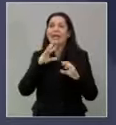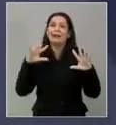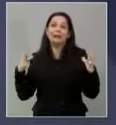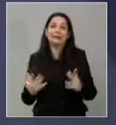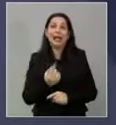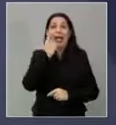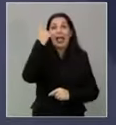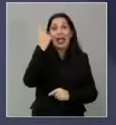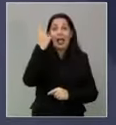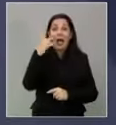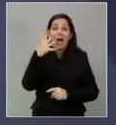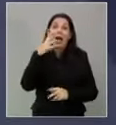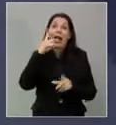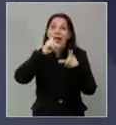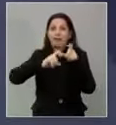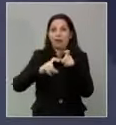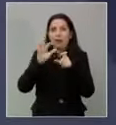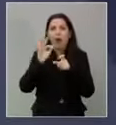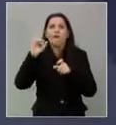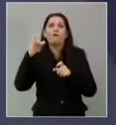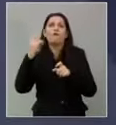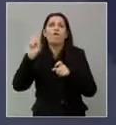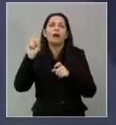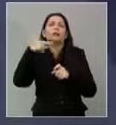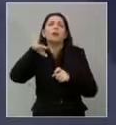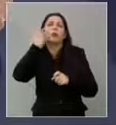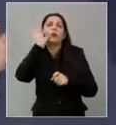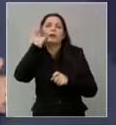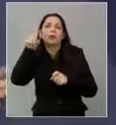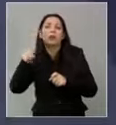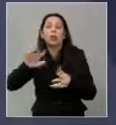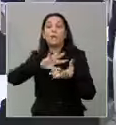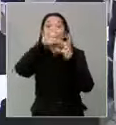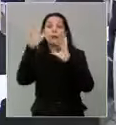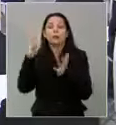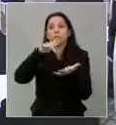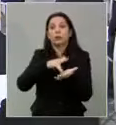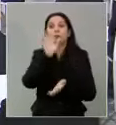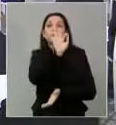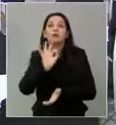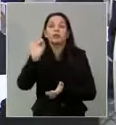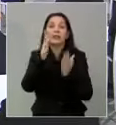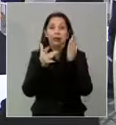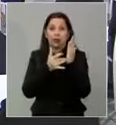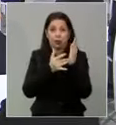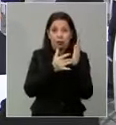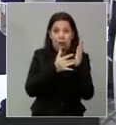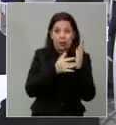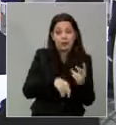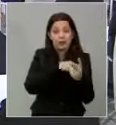Pfizer στη Θεσσαλονίκη και απαρτίζεται από το Παγκόσμιο Κέντρο Ψηφιακής Καινοτομίας και το Παγκόσμιο